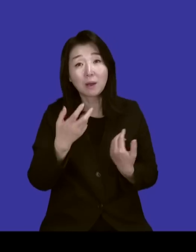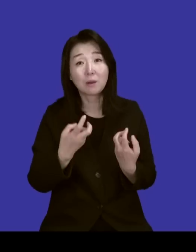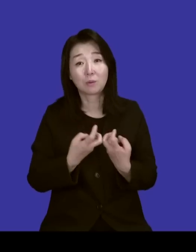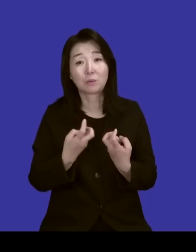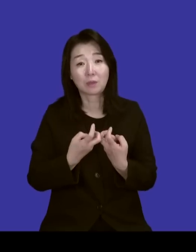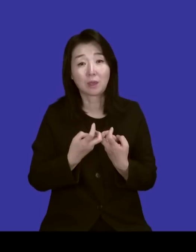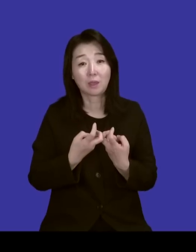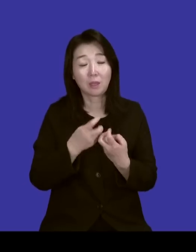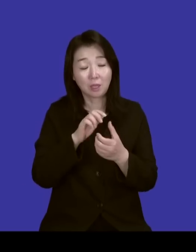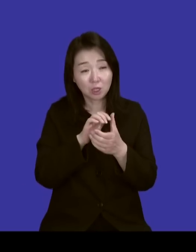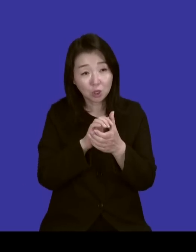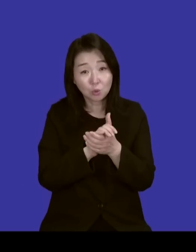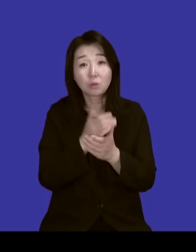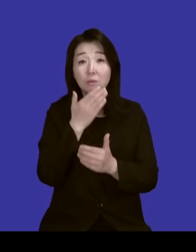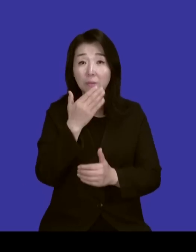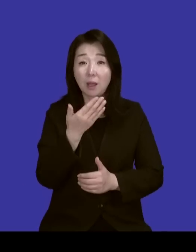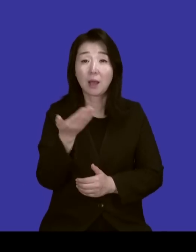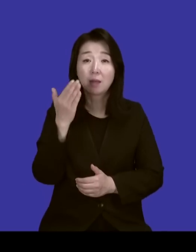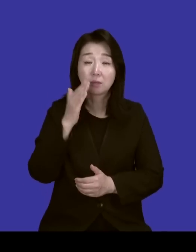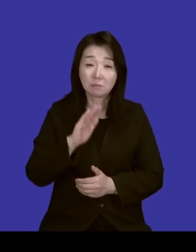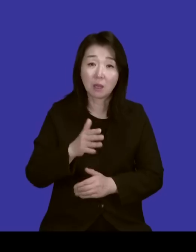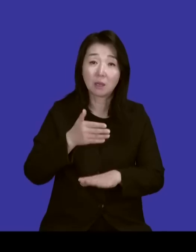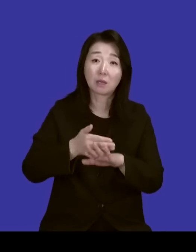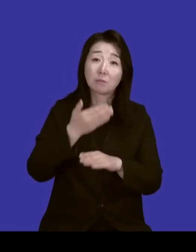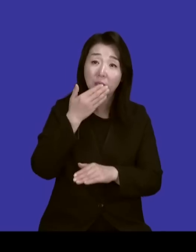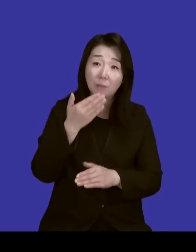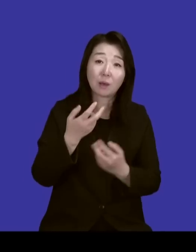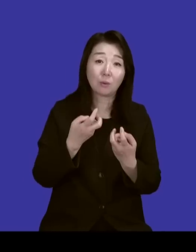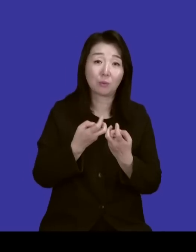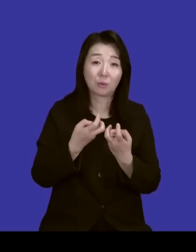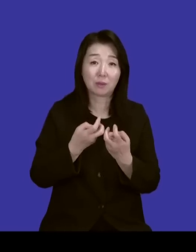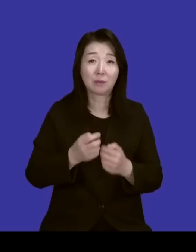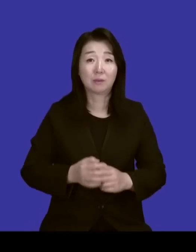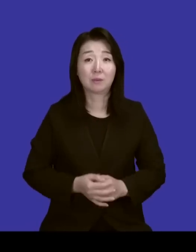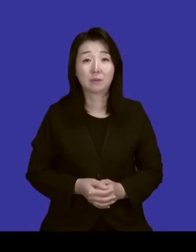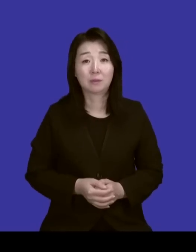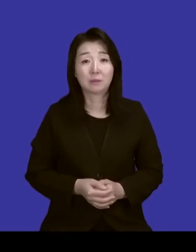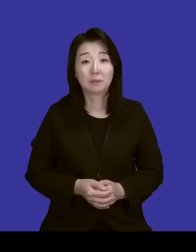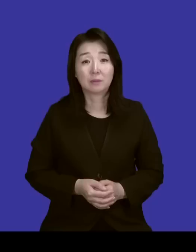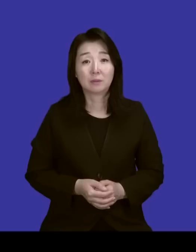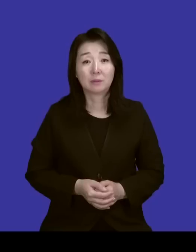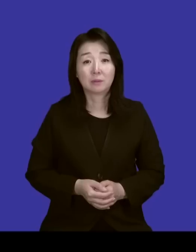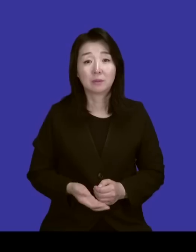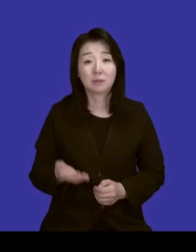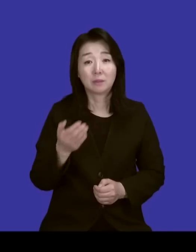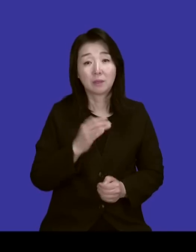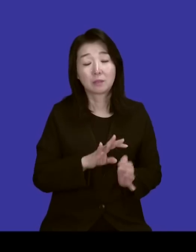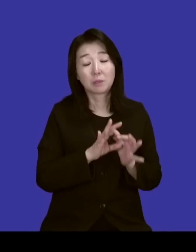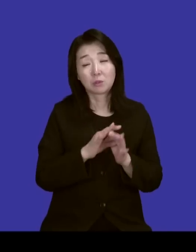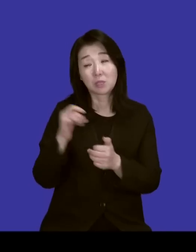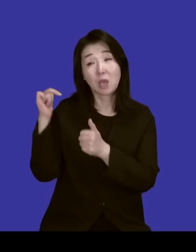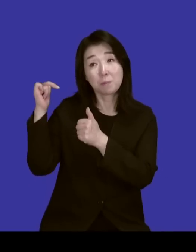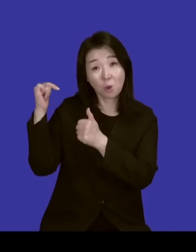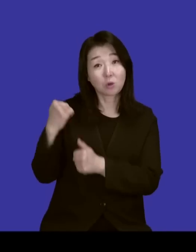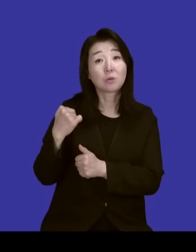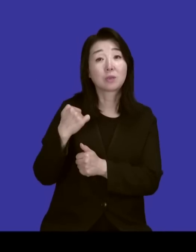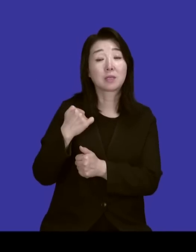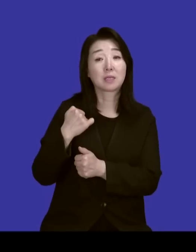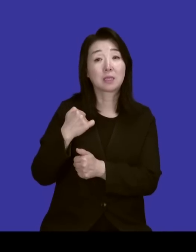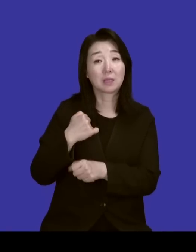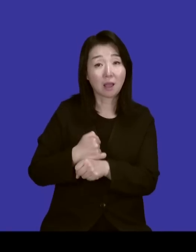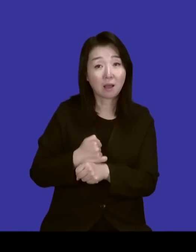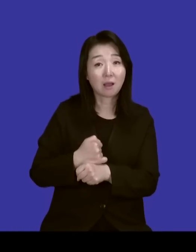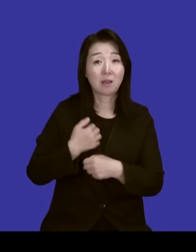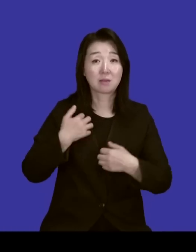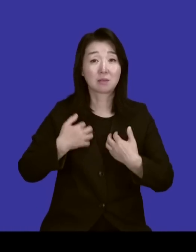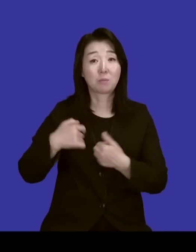그래요. 기도는 하죠. 예. 근데 어떻게 감사해요. 예. 근데 계속 이게 명령이다. 아.